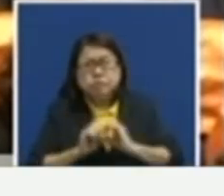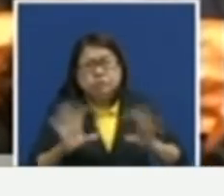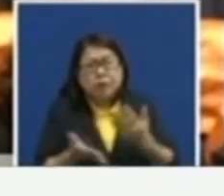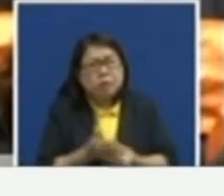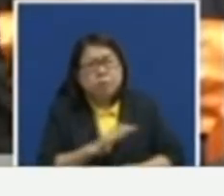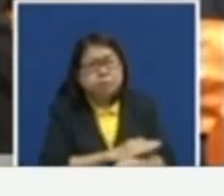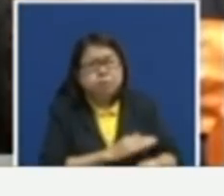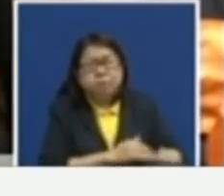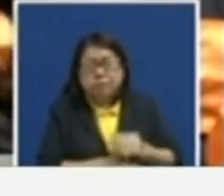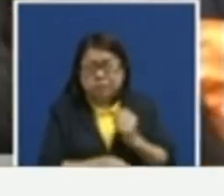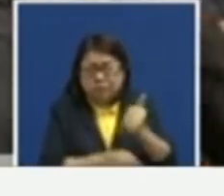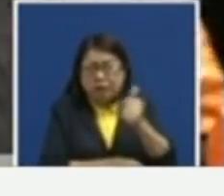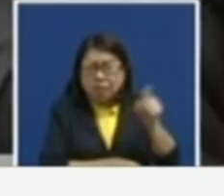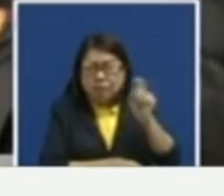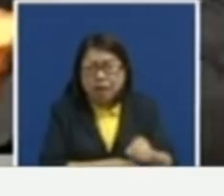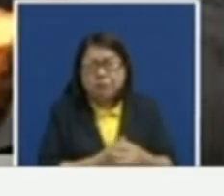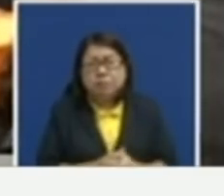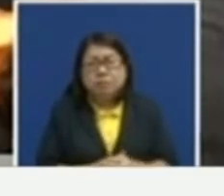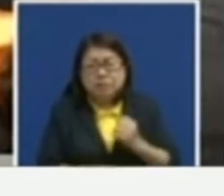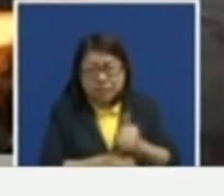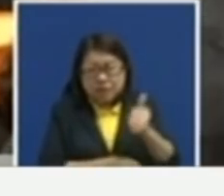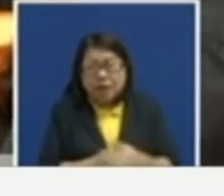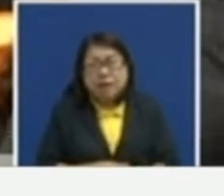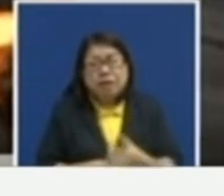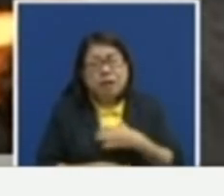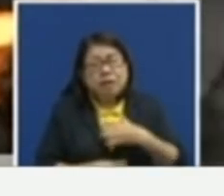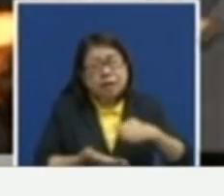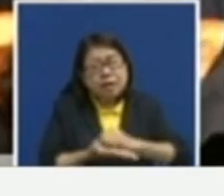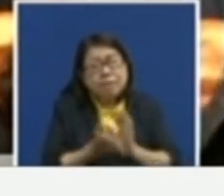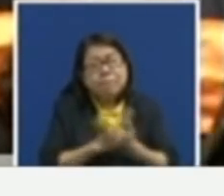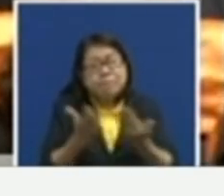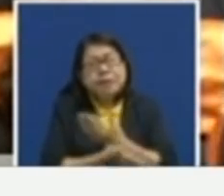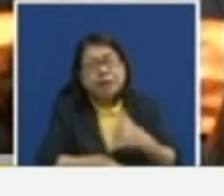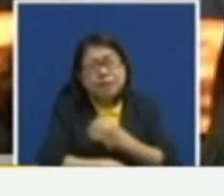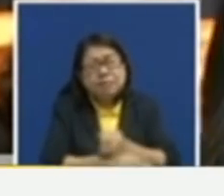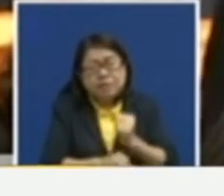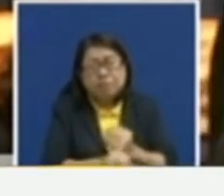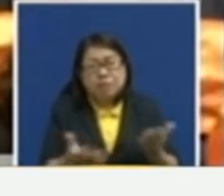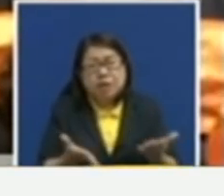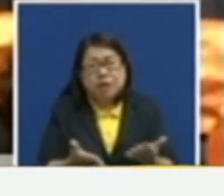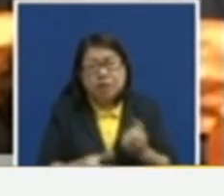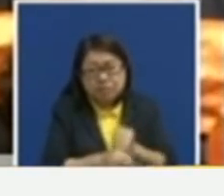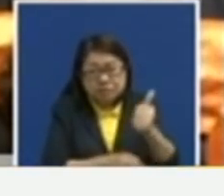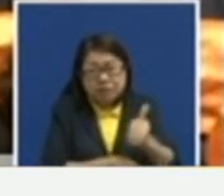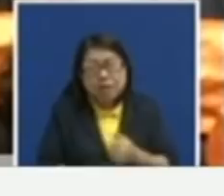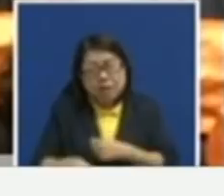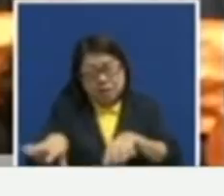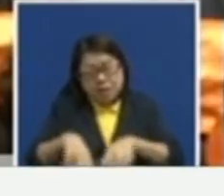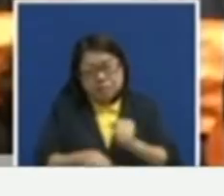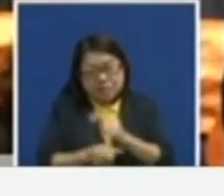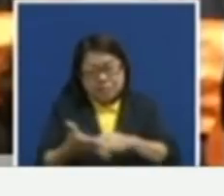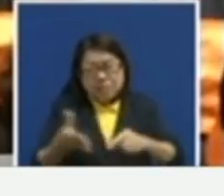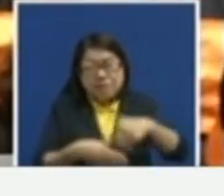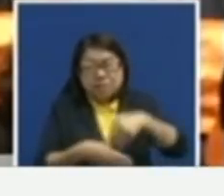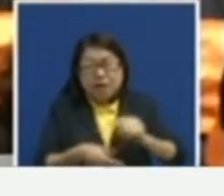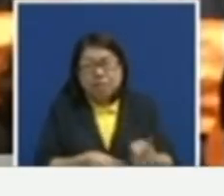ำได้ยังไงครับเมื่อเราจะปฏิรูปการเลือกตั้งเพื่อปฏิรูปประเทศมัน